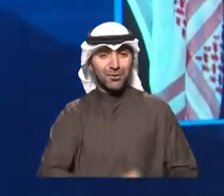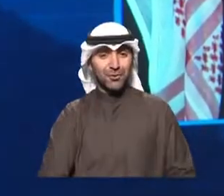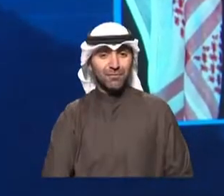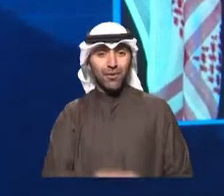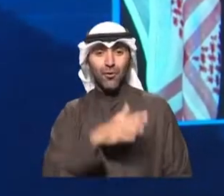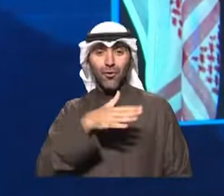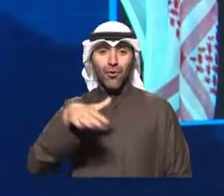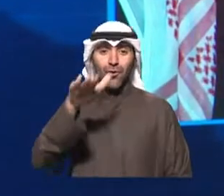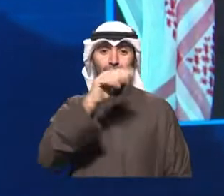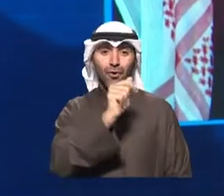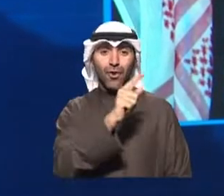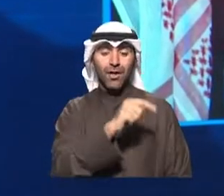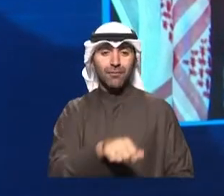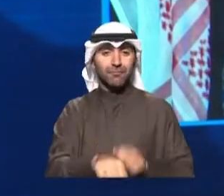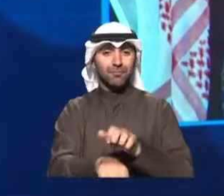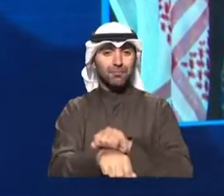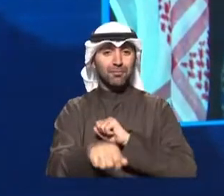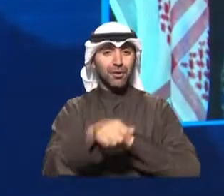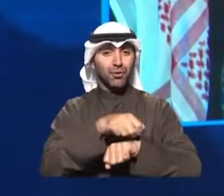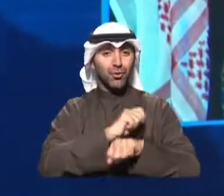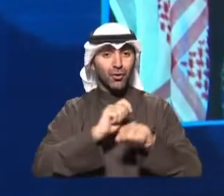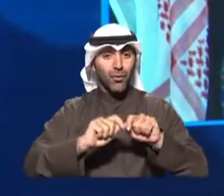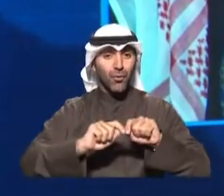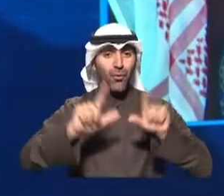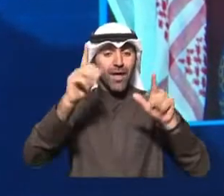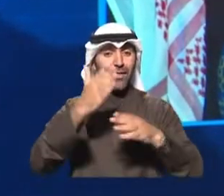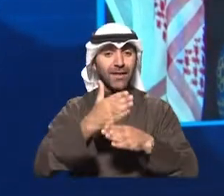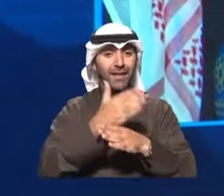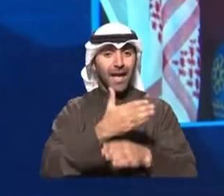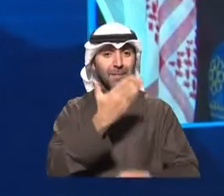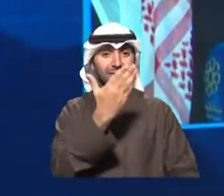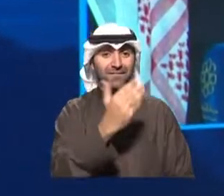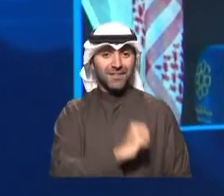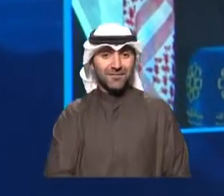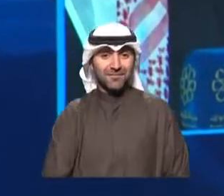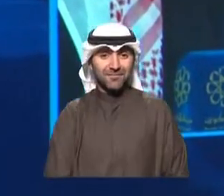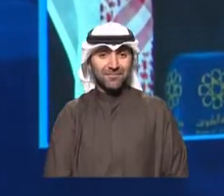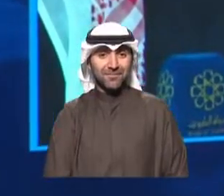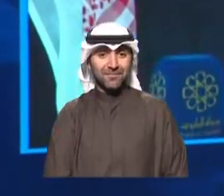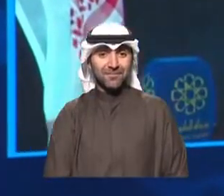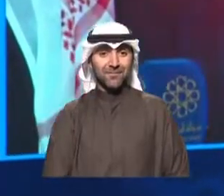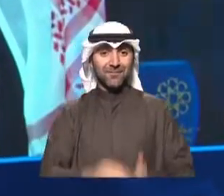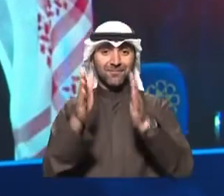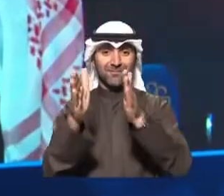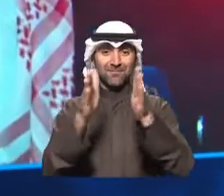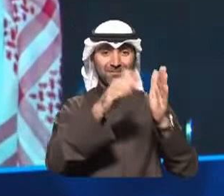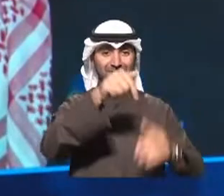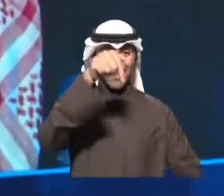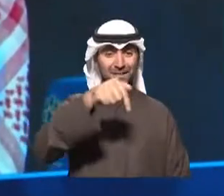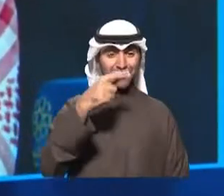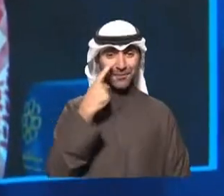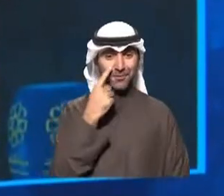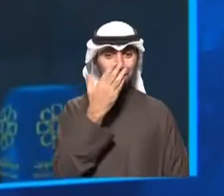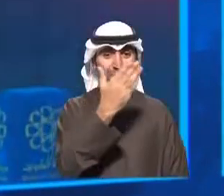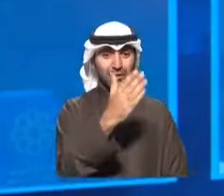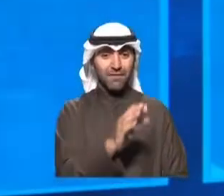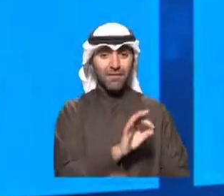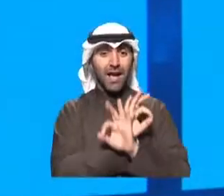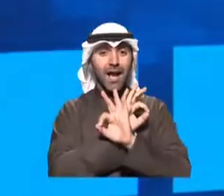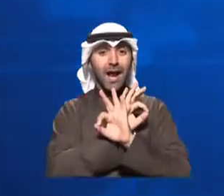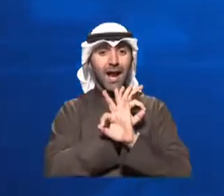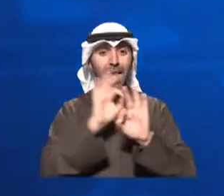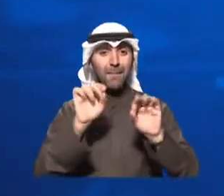لكم مراسلينا الكرام على هذه المداخلات وهذه التغطيات. إذن مشاهدينا، لاحظنا معكم في